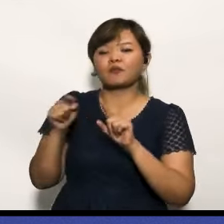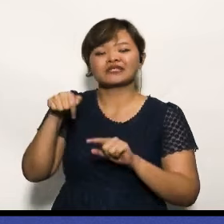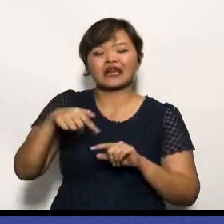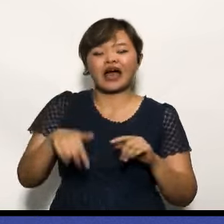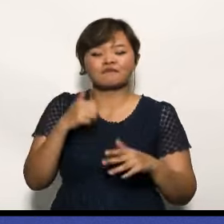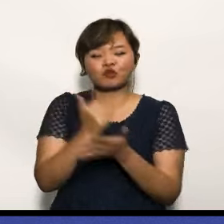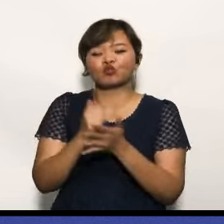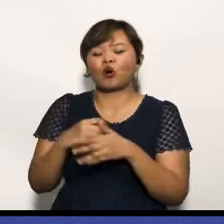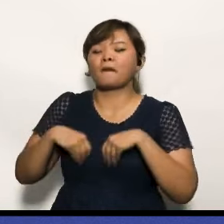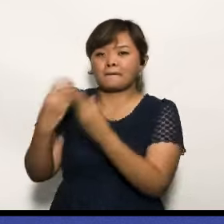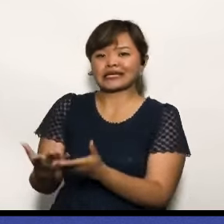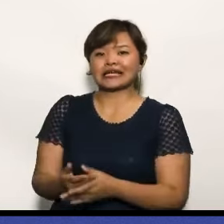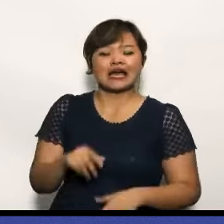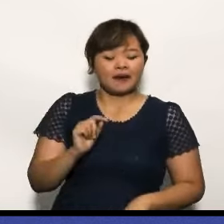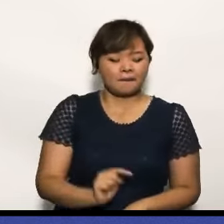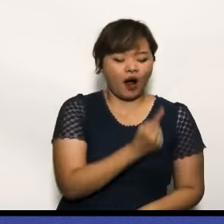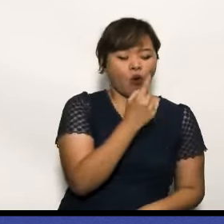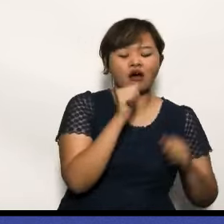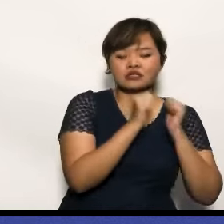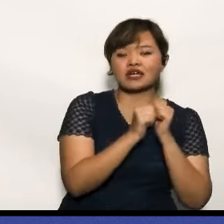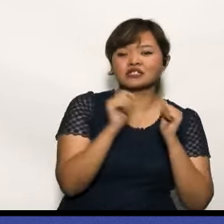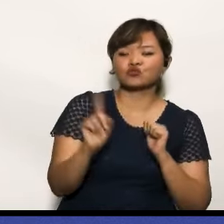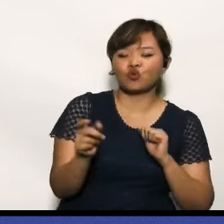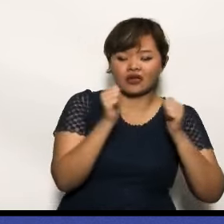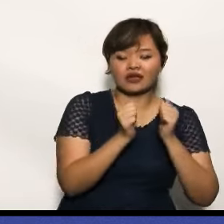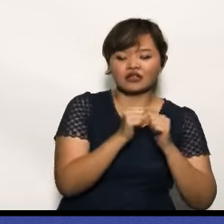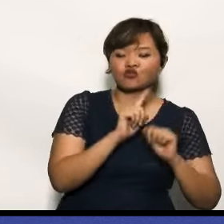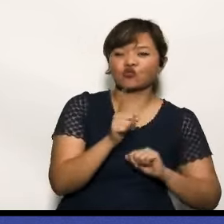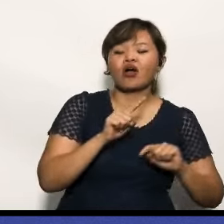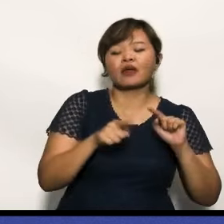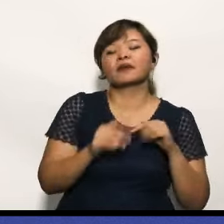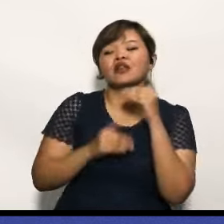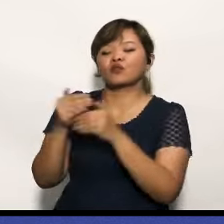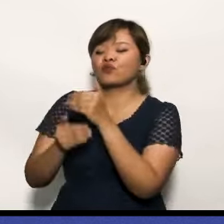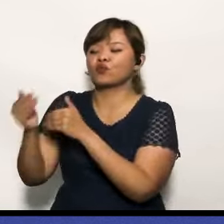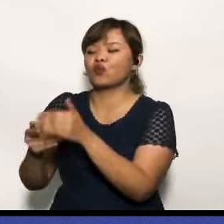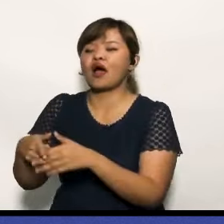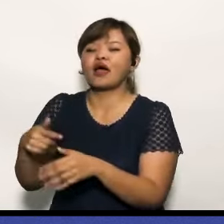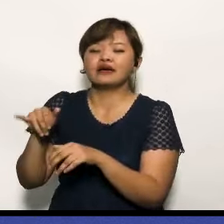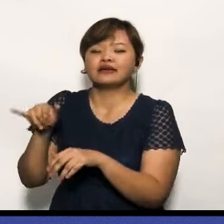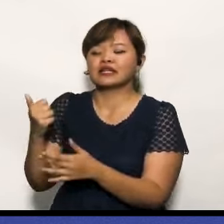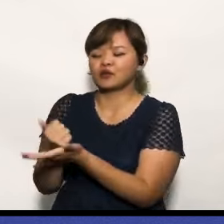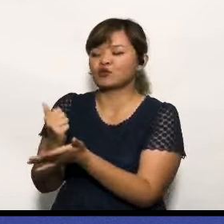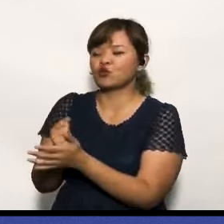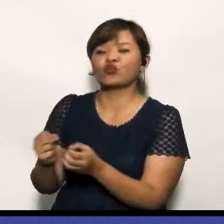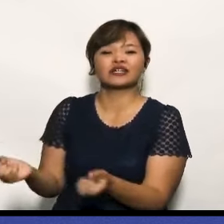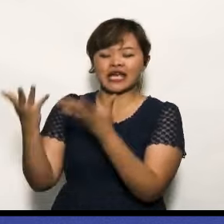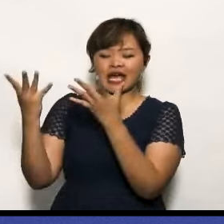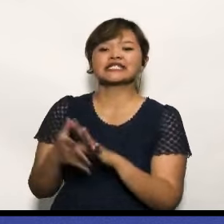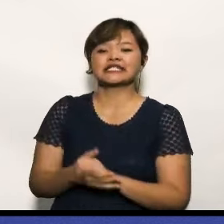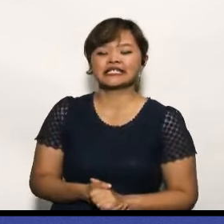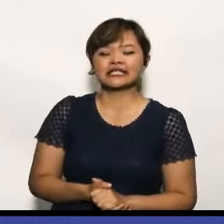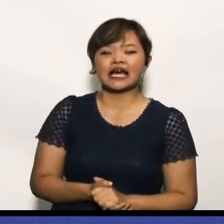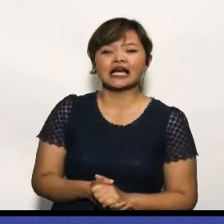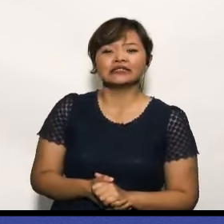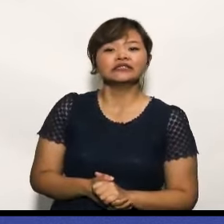milik. Dari sebuah janji menjadi milik. Title pada pagi hari ini kita akan berbicara